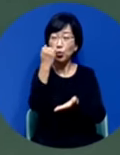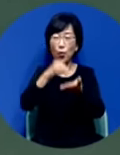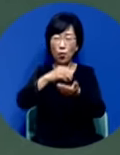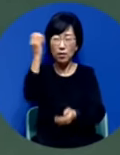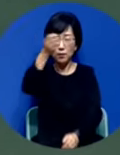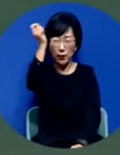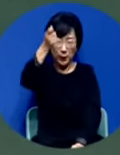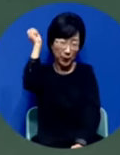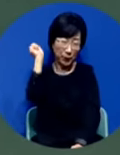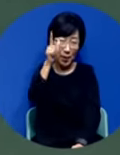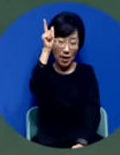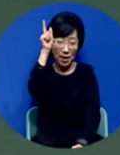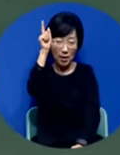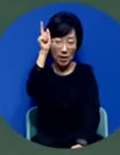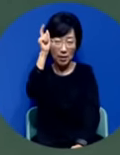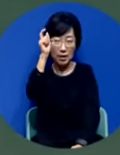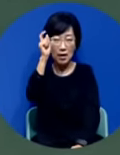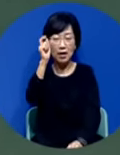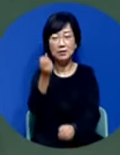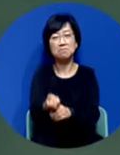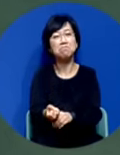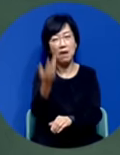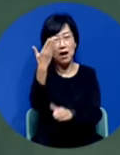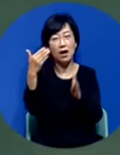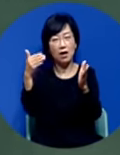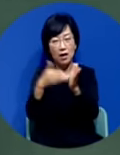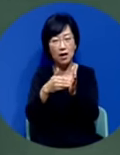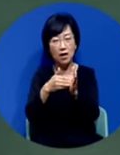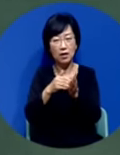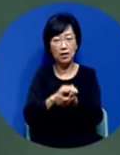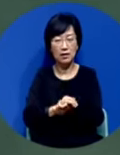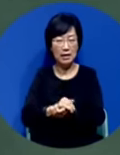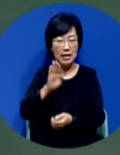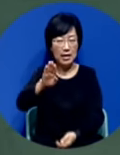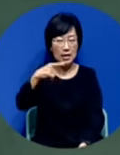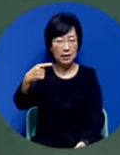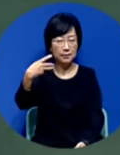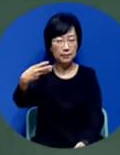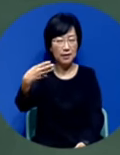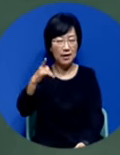거요. 他们是这样来理解的。 그럼 이제 블레셋 이제 못 오겠지, 쳐들어오지 못하겠지.